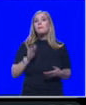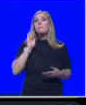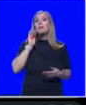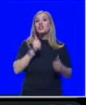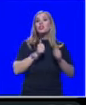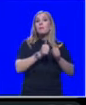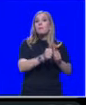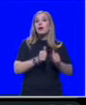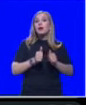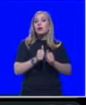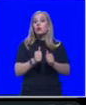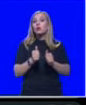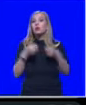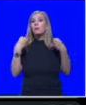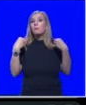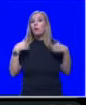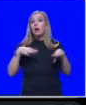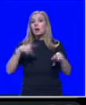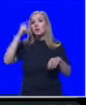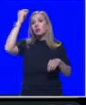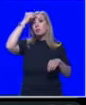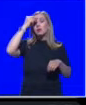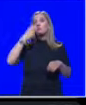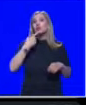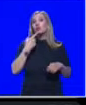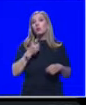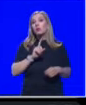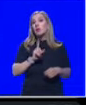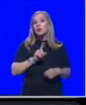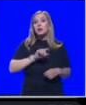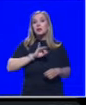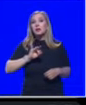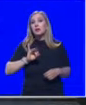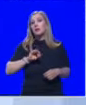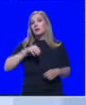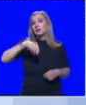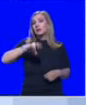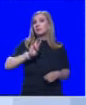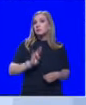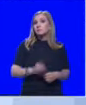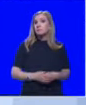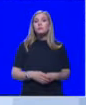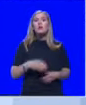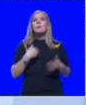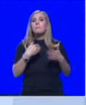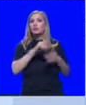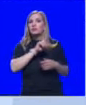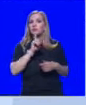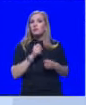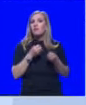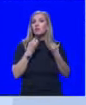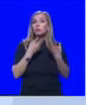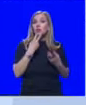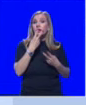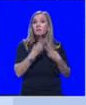потенциалните партньори от Демократична България, защо не и от ИТН. Добре, и последен въпрос. Възможно ли е да видим